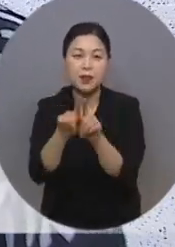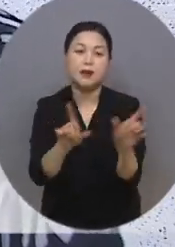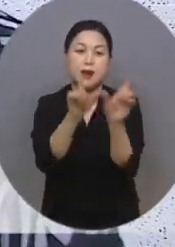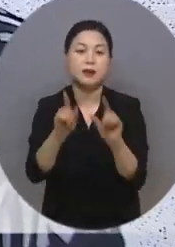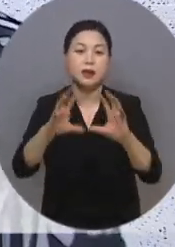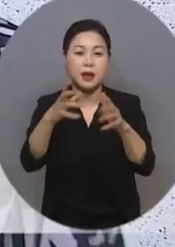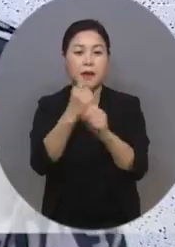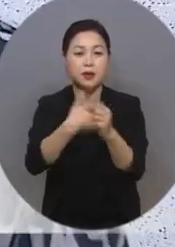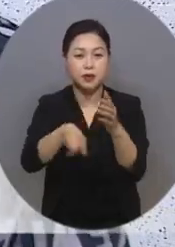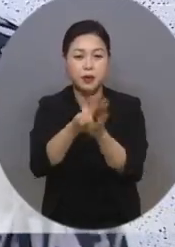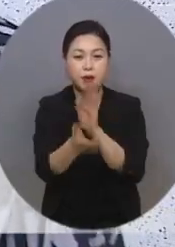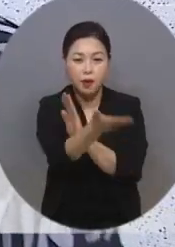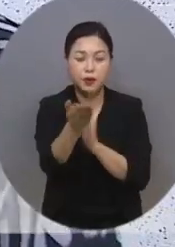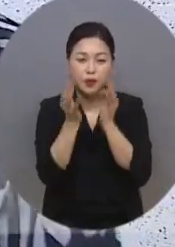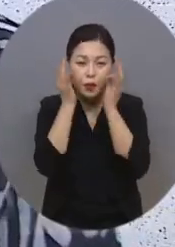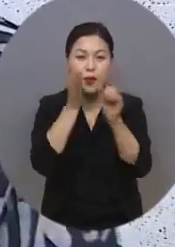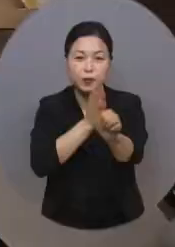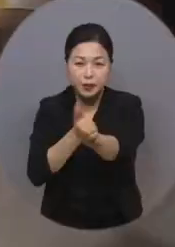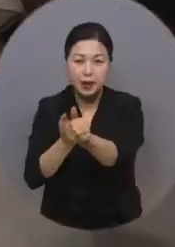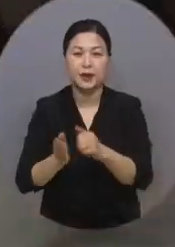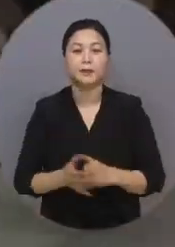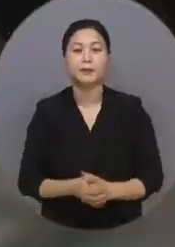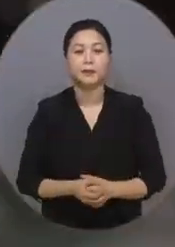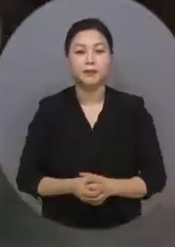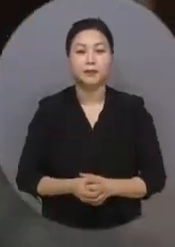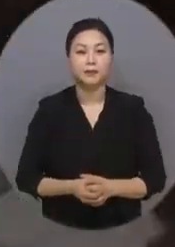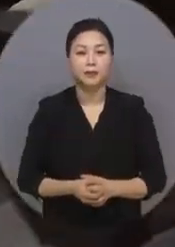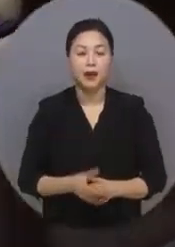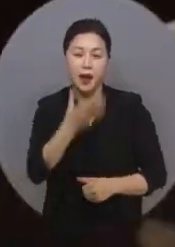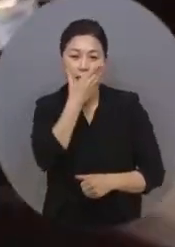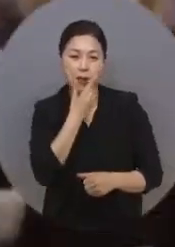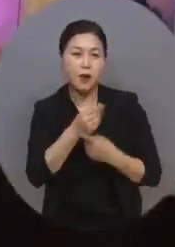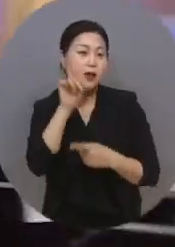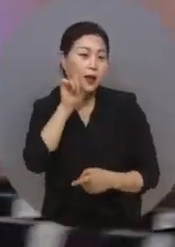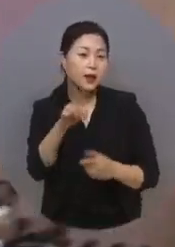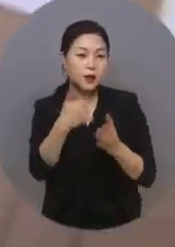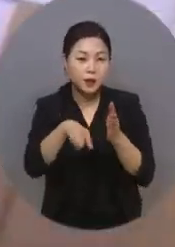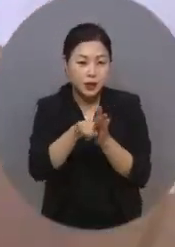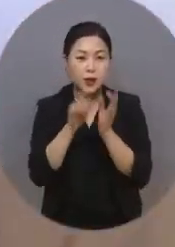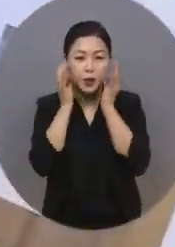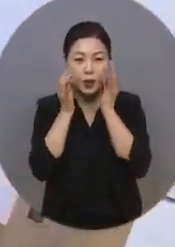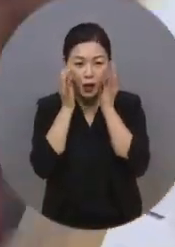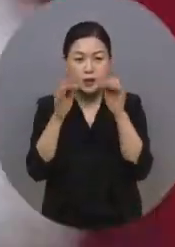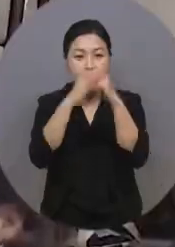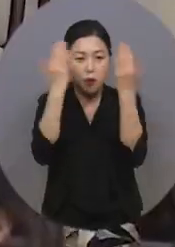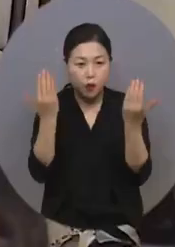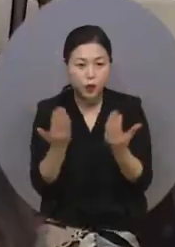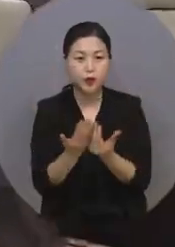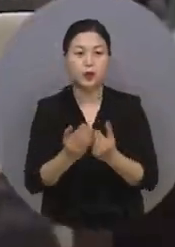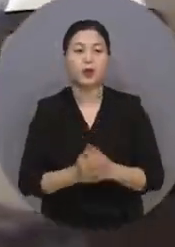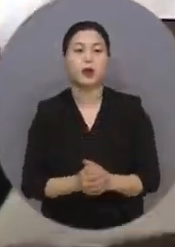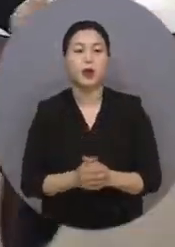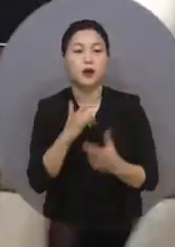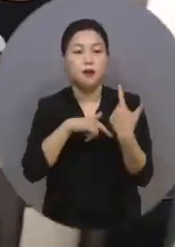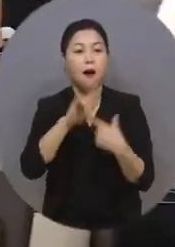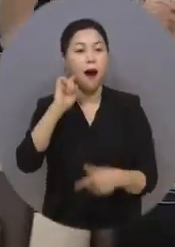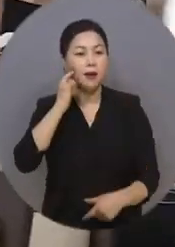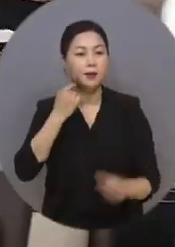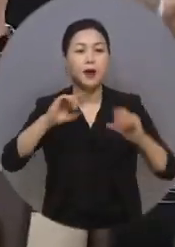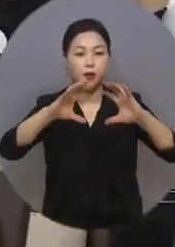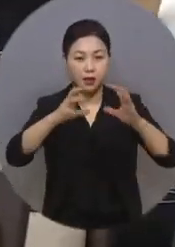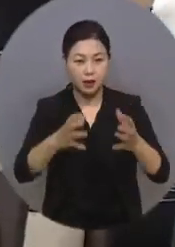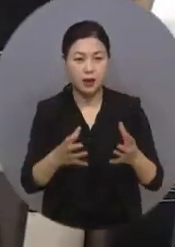있도록 여러분이 더 열심히 노력해 주시기 바랍니다. 행복한 내일을 위해 노력하고 있는 모두 그리고 더 아름다운